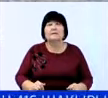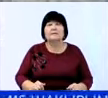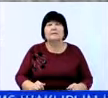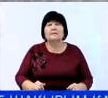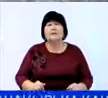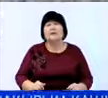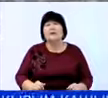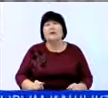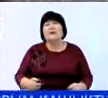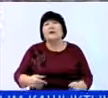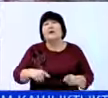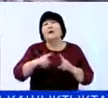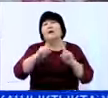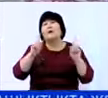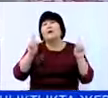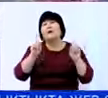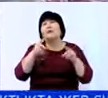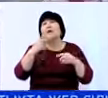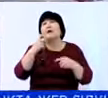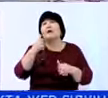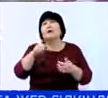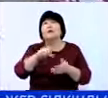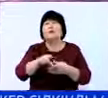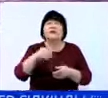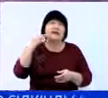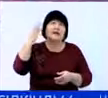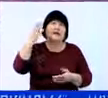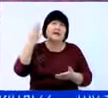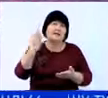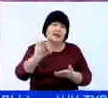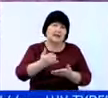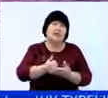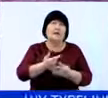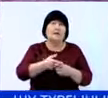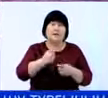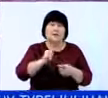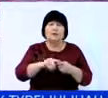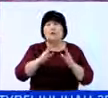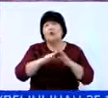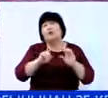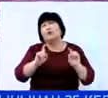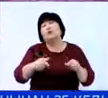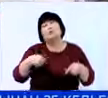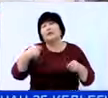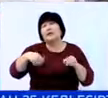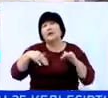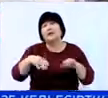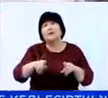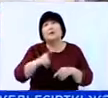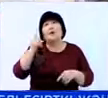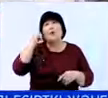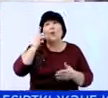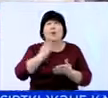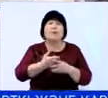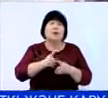Жұлдыздарға қараймын деген конкурсқа қатысып, содан осы идея туылды. Осылай өзіме неге үйде отырып тікпеске деген оймен